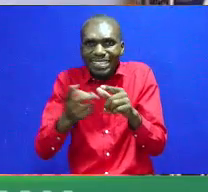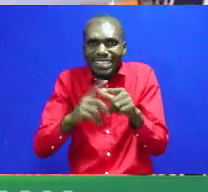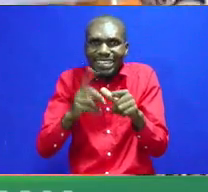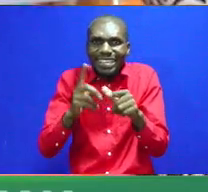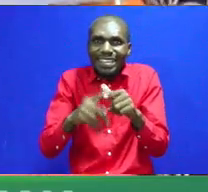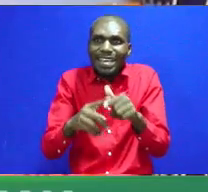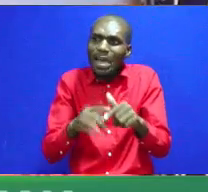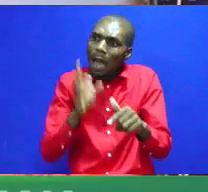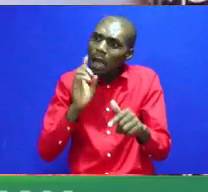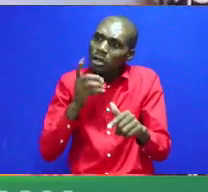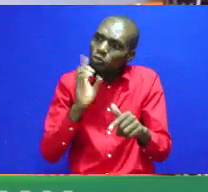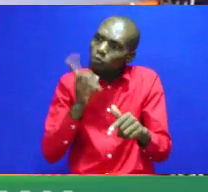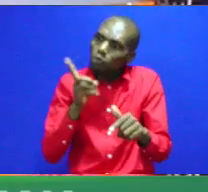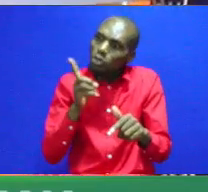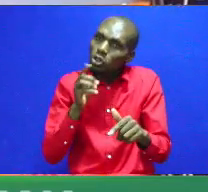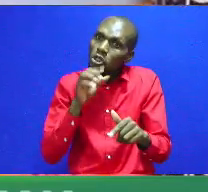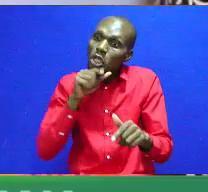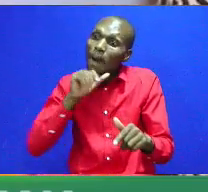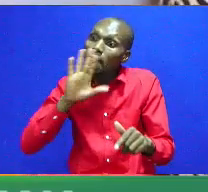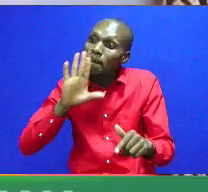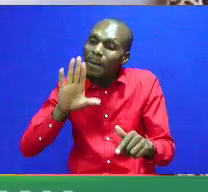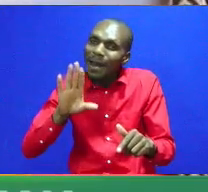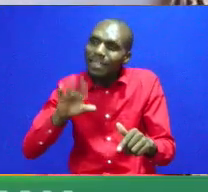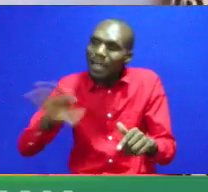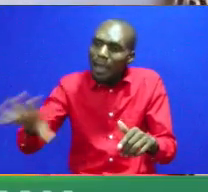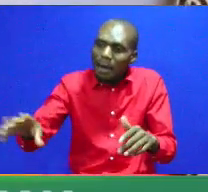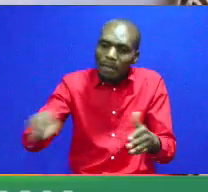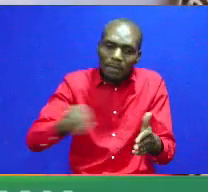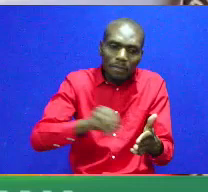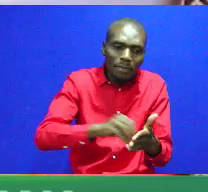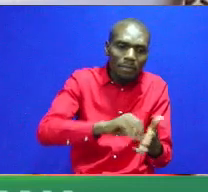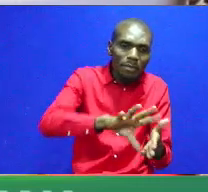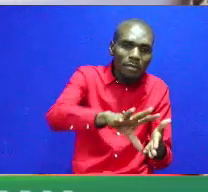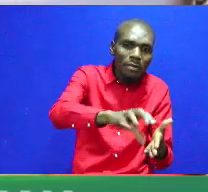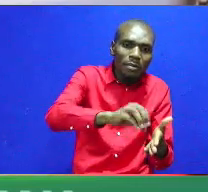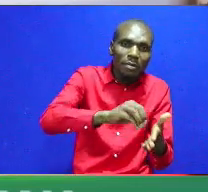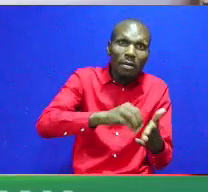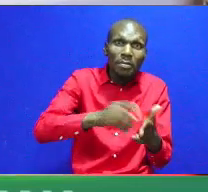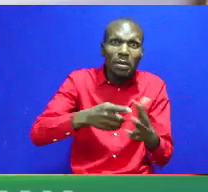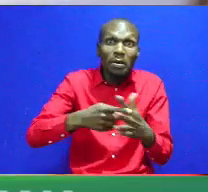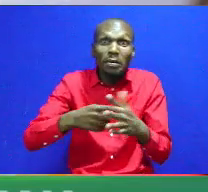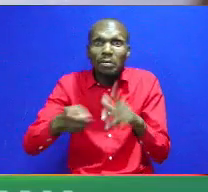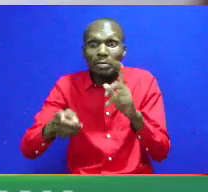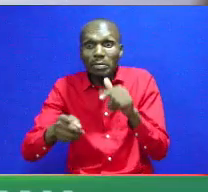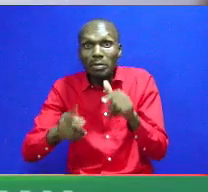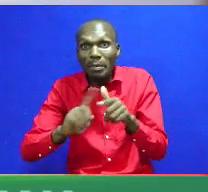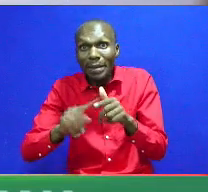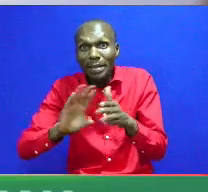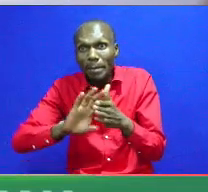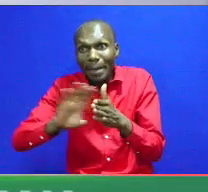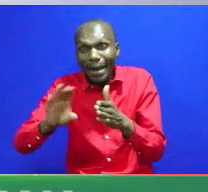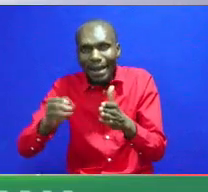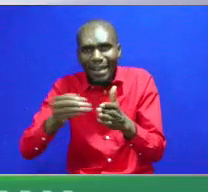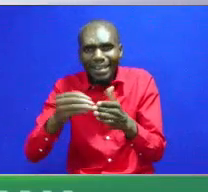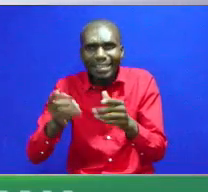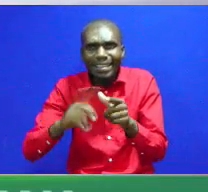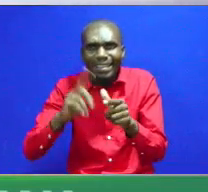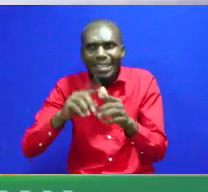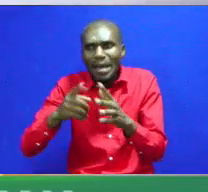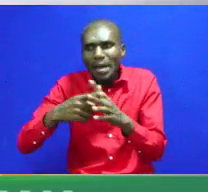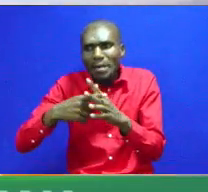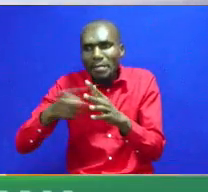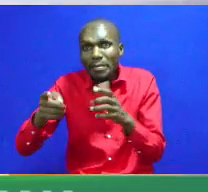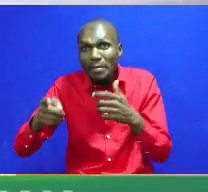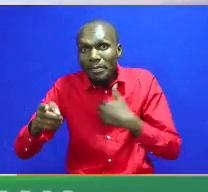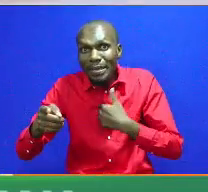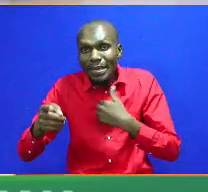tebio mumura ukore kunya kwa ene binto ko rusiko nga matebi ko kunya kwa ene binto na so kira ke na chire guchi mono na riso ke ta ke iga